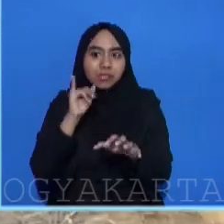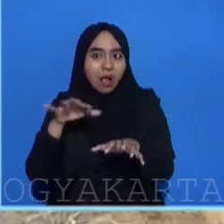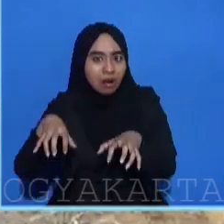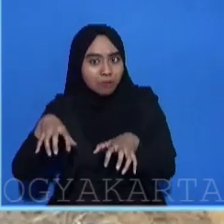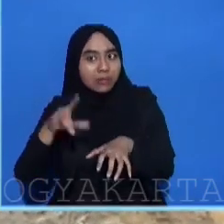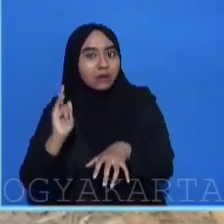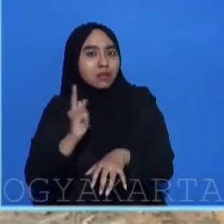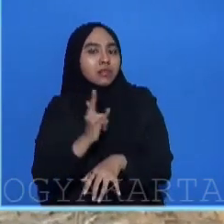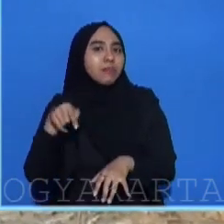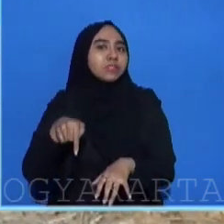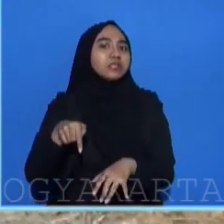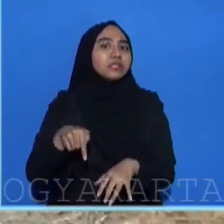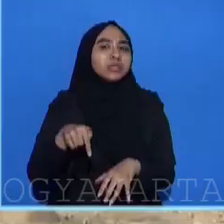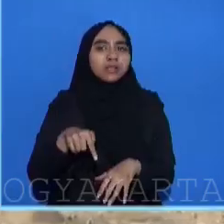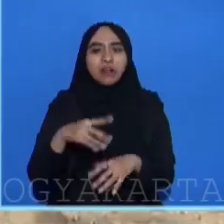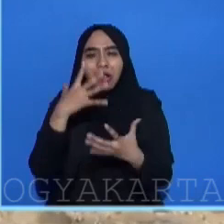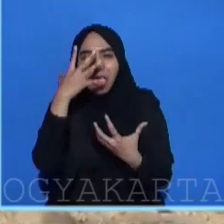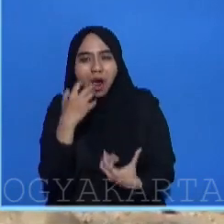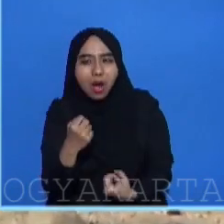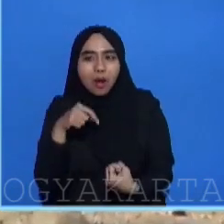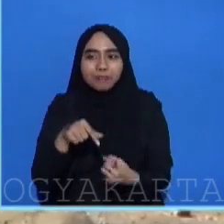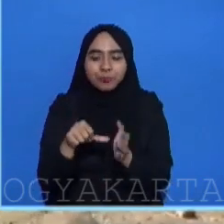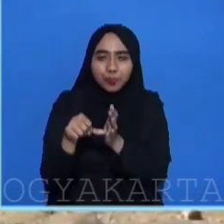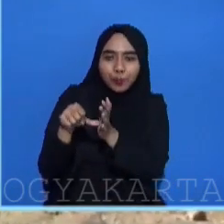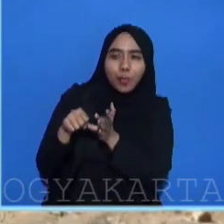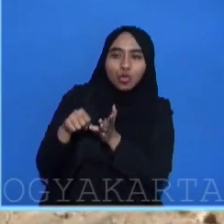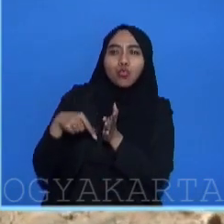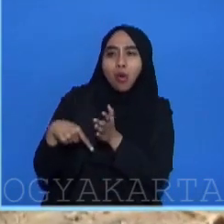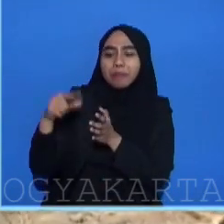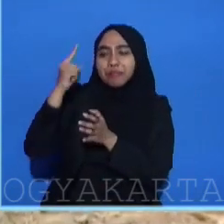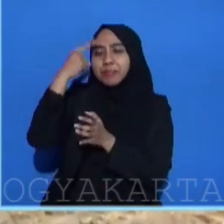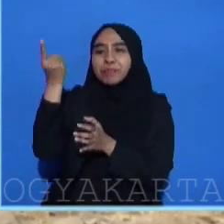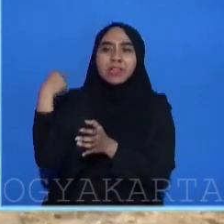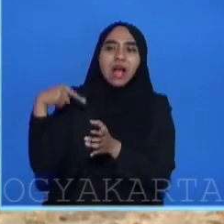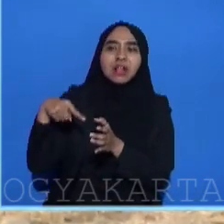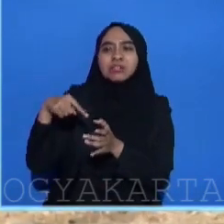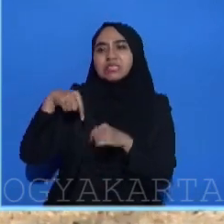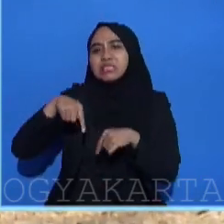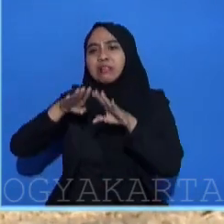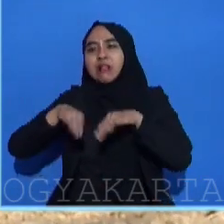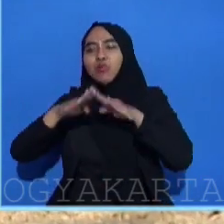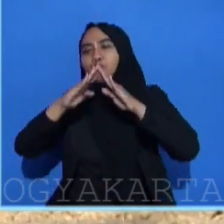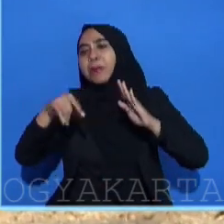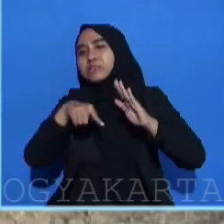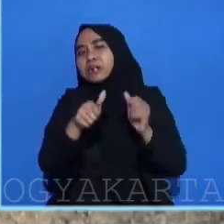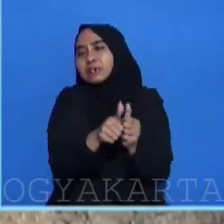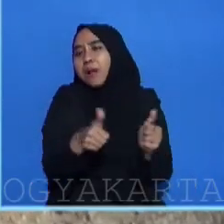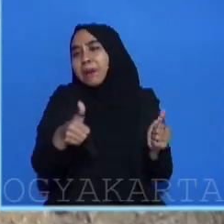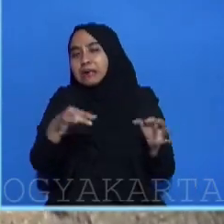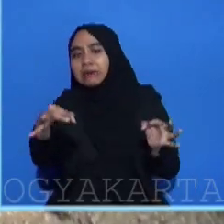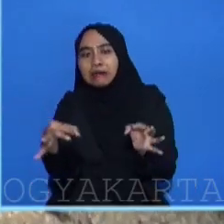tutupan dan keluarganya berharap mereka mendapatkan bantuan dari pemerintah daerah sehingga mendapatkan tempat tinggal yang lebih aman dan dekat dengan keluarga